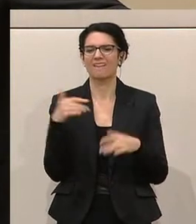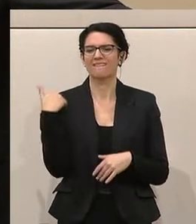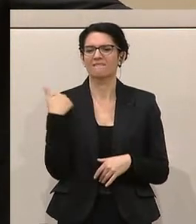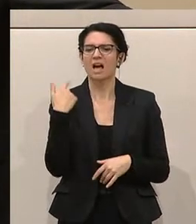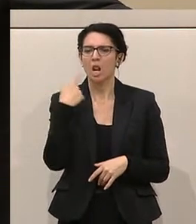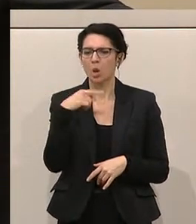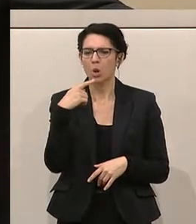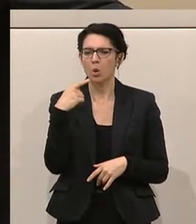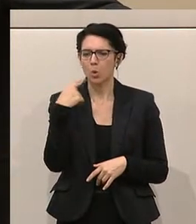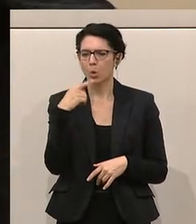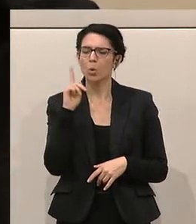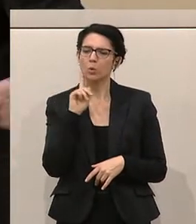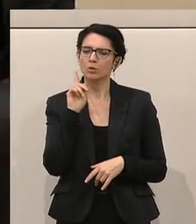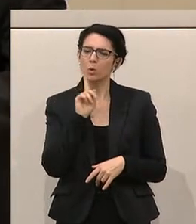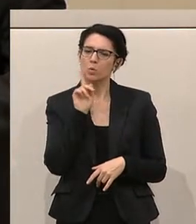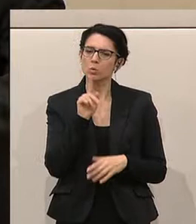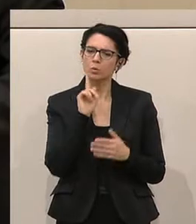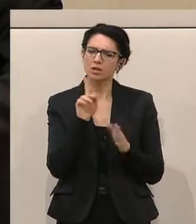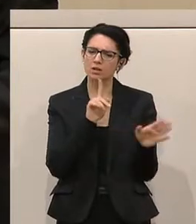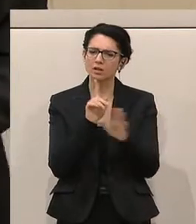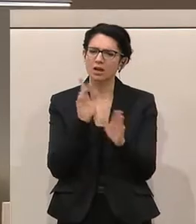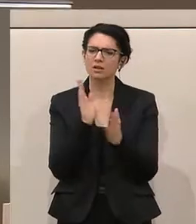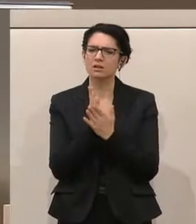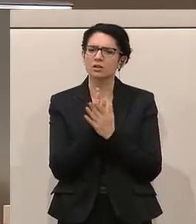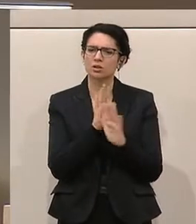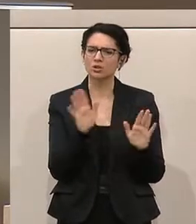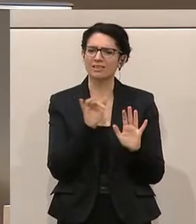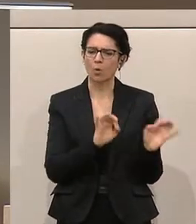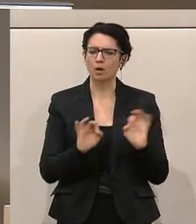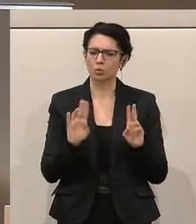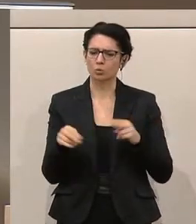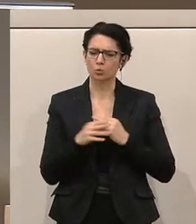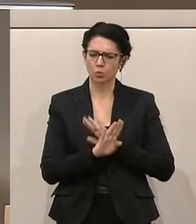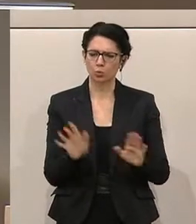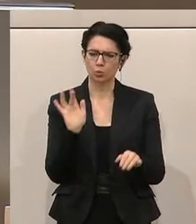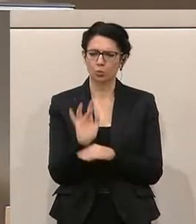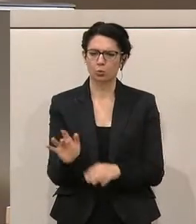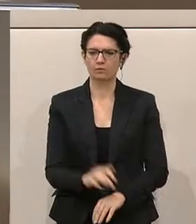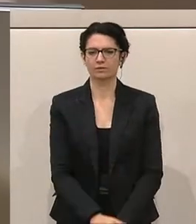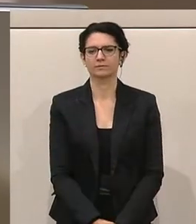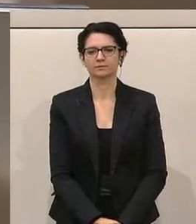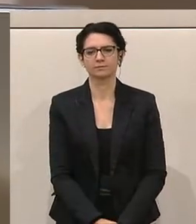Lüge und wirklich nicht angebracht. Ich muss Ihnen dafür einen Ordnungsruf erteilen.